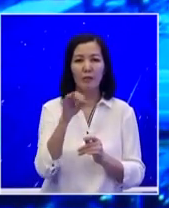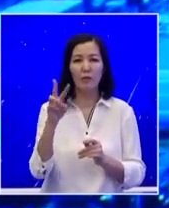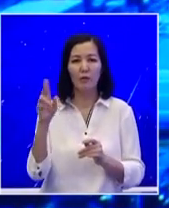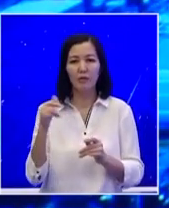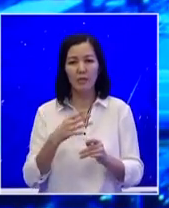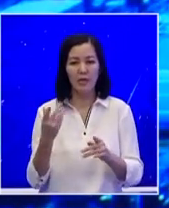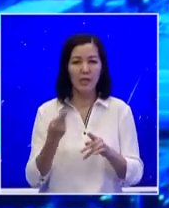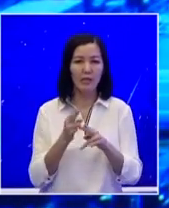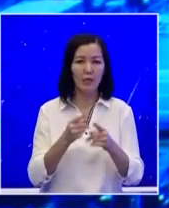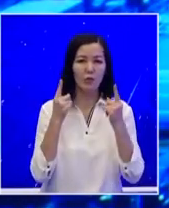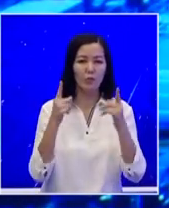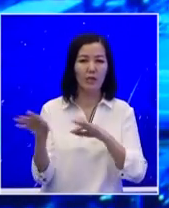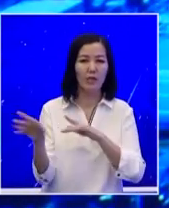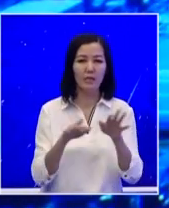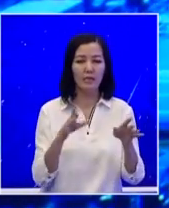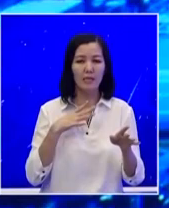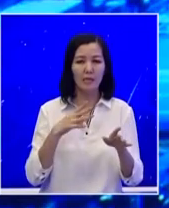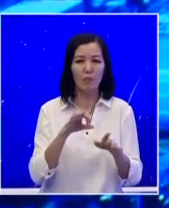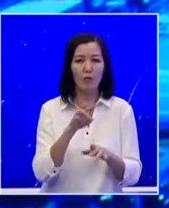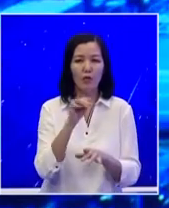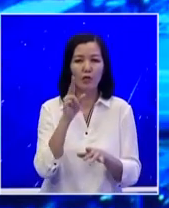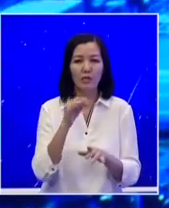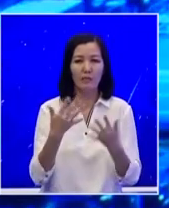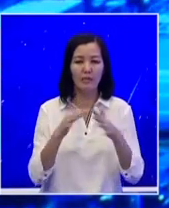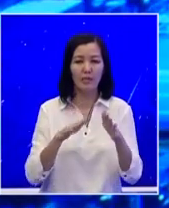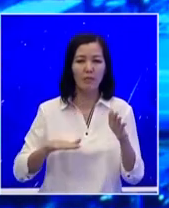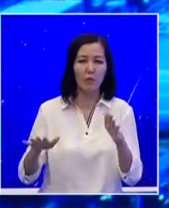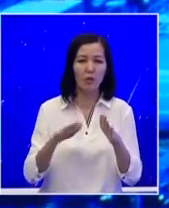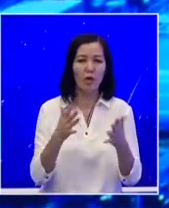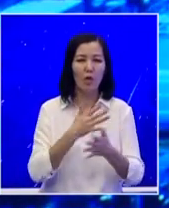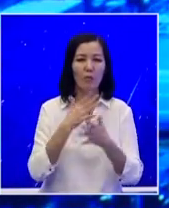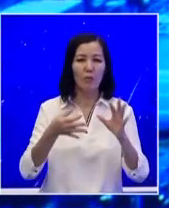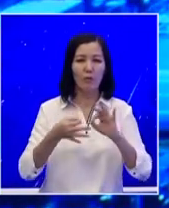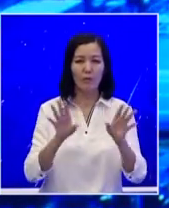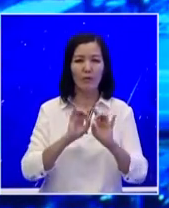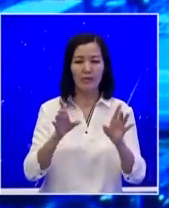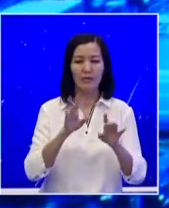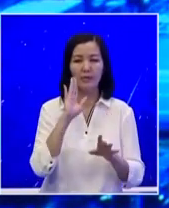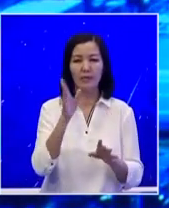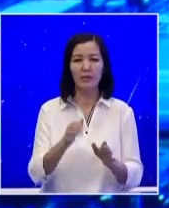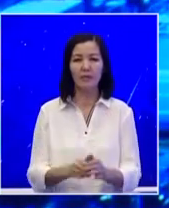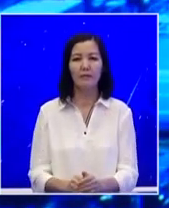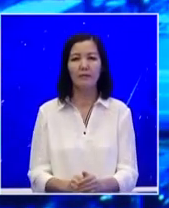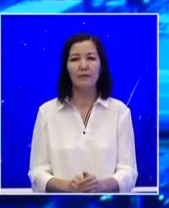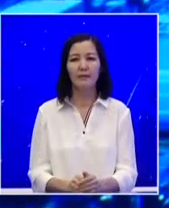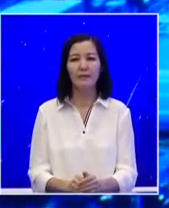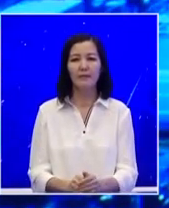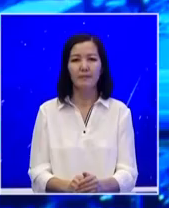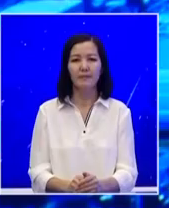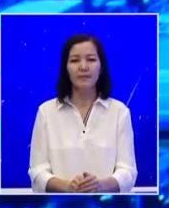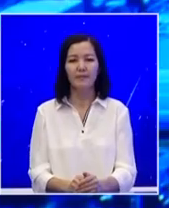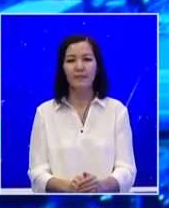миллиона тенге. Одна из самых крупных акций состоялась в Муканчинском сельском округе. Более подробно об этом расскажет наш